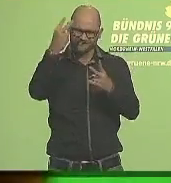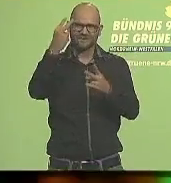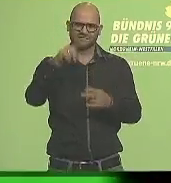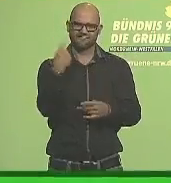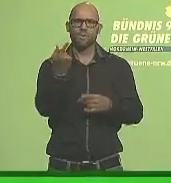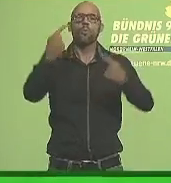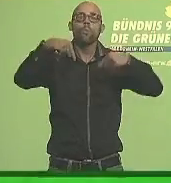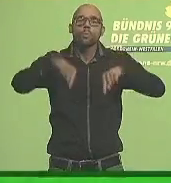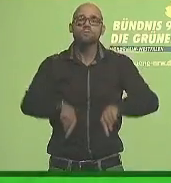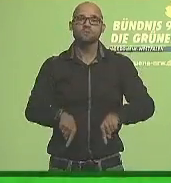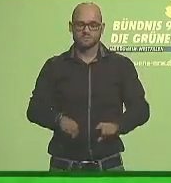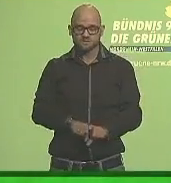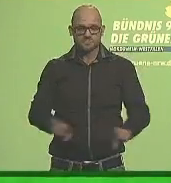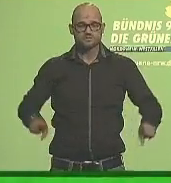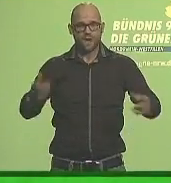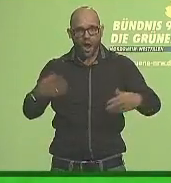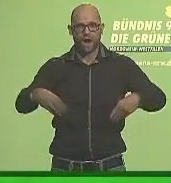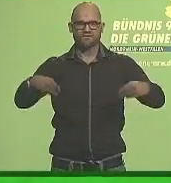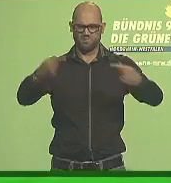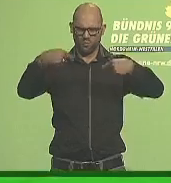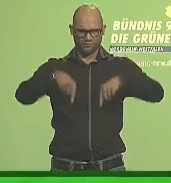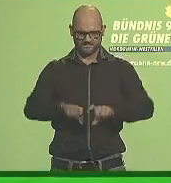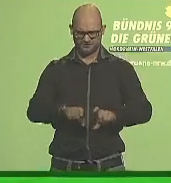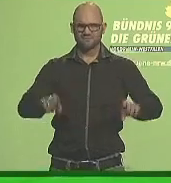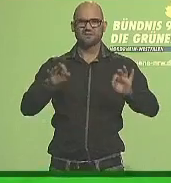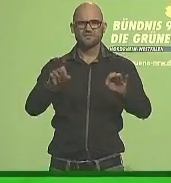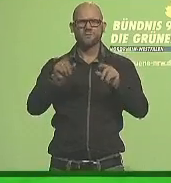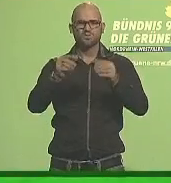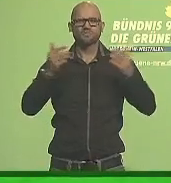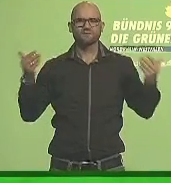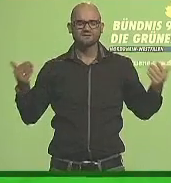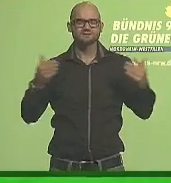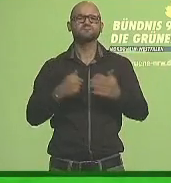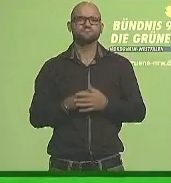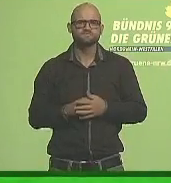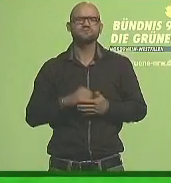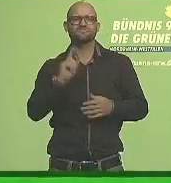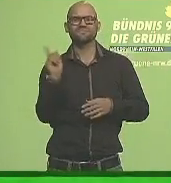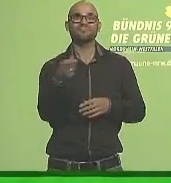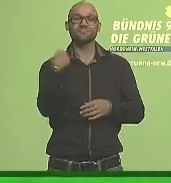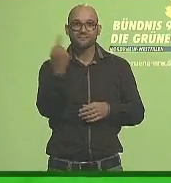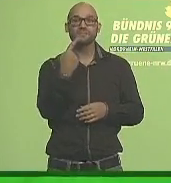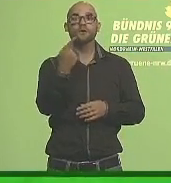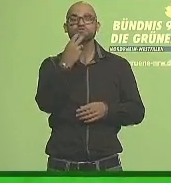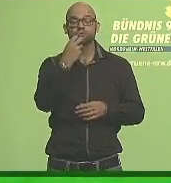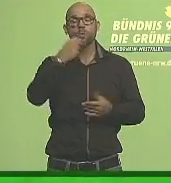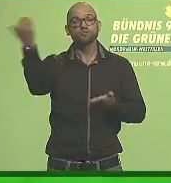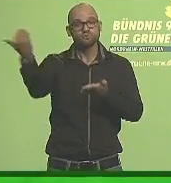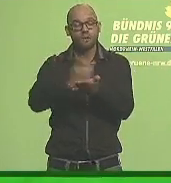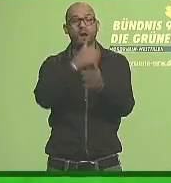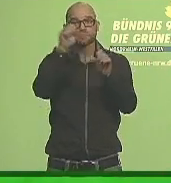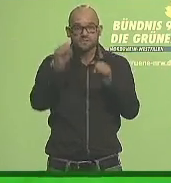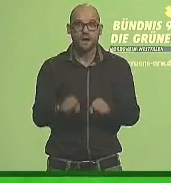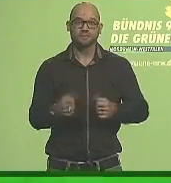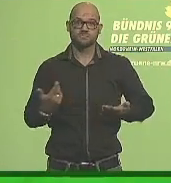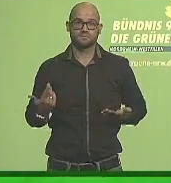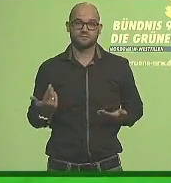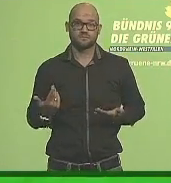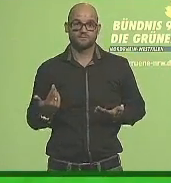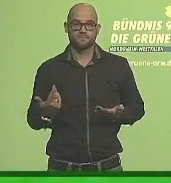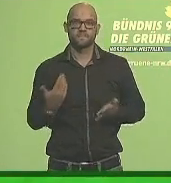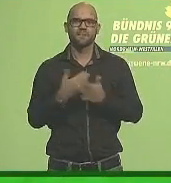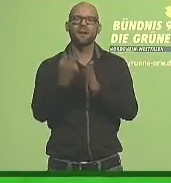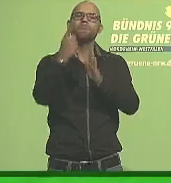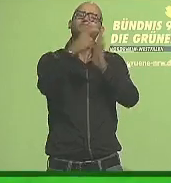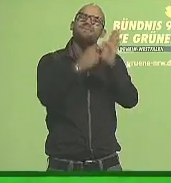heißt von unten? Von unten heißt aber auch, dass wir Strom sparen können, dass dafür die